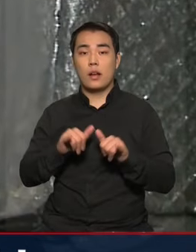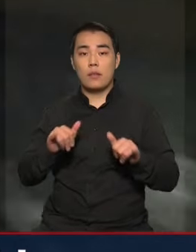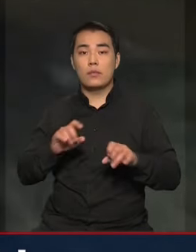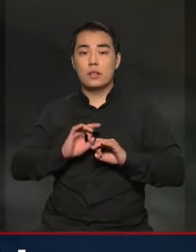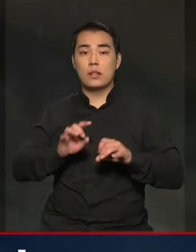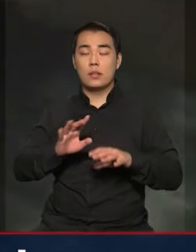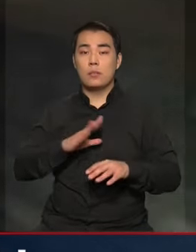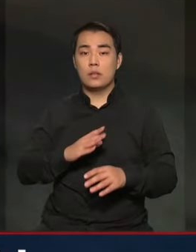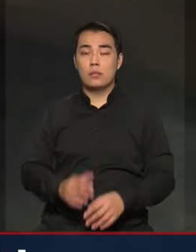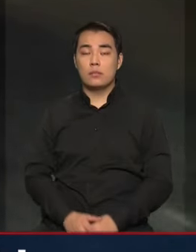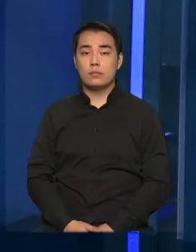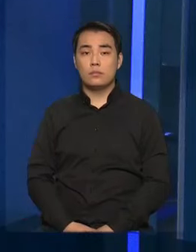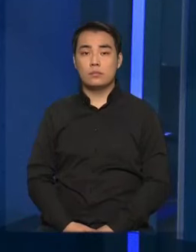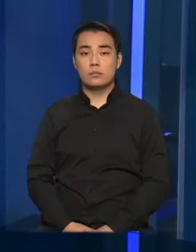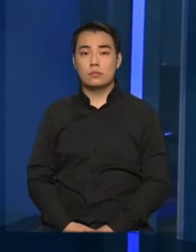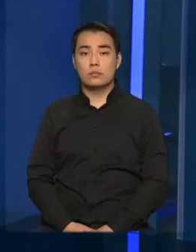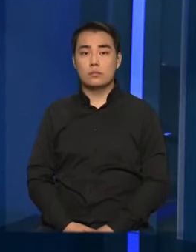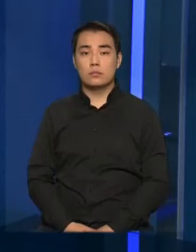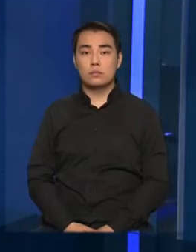туралы баяндады.